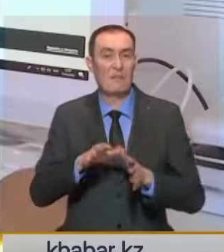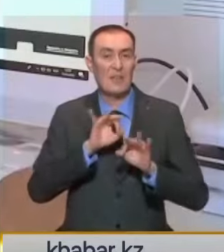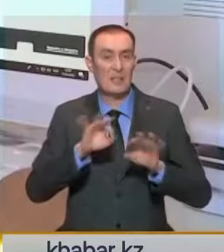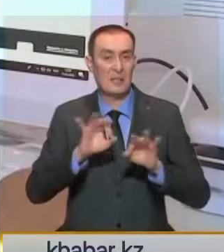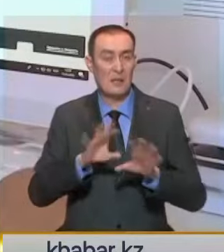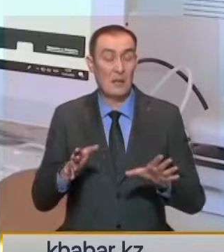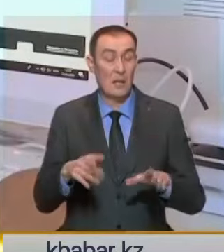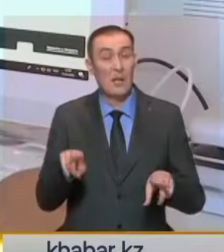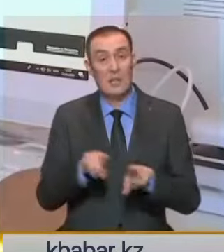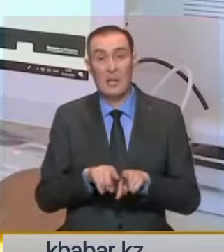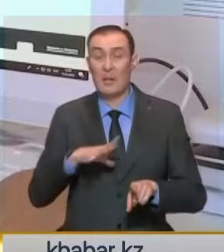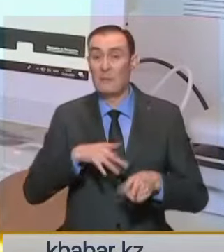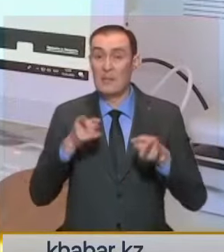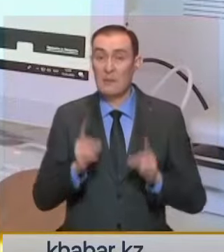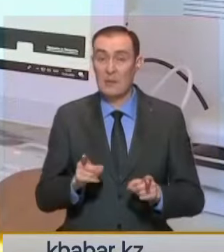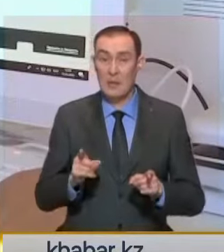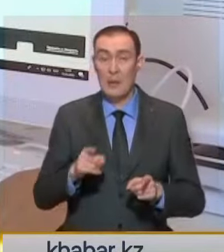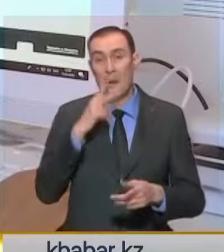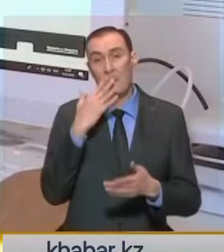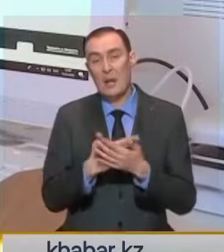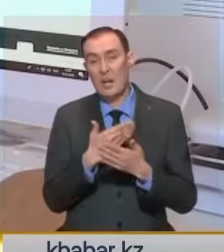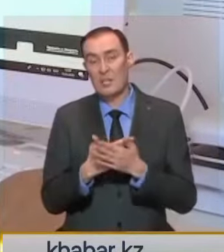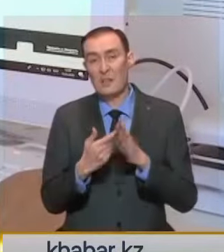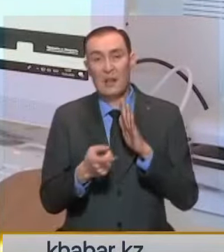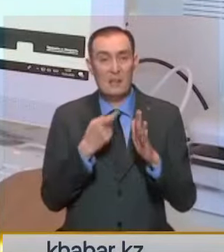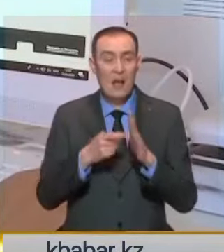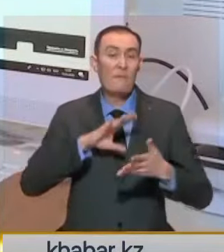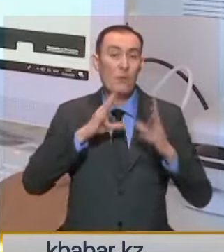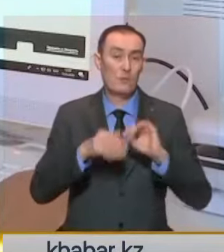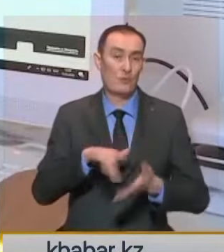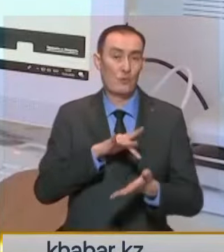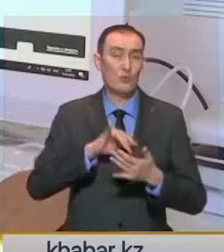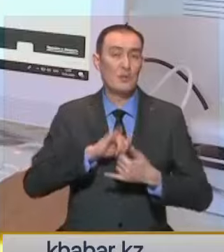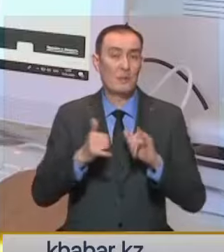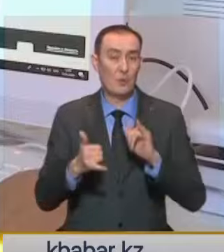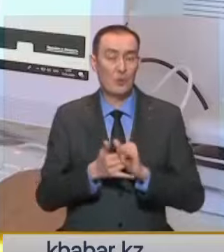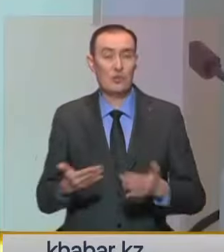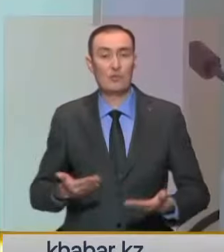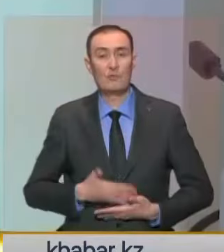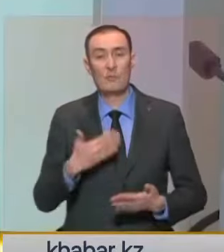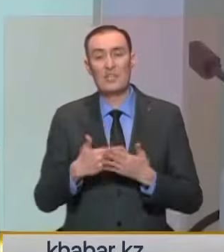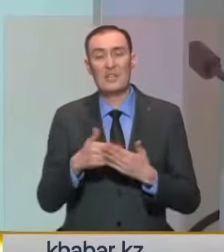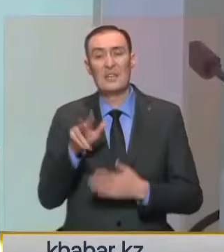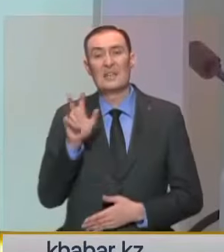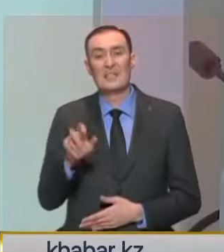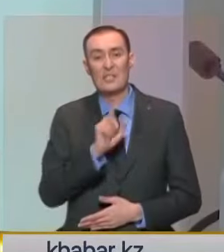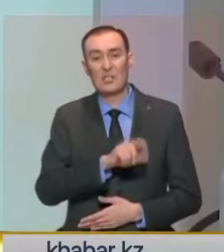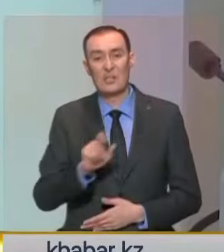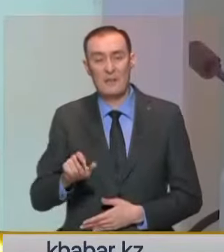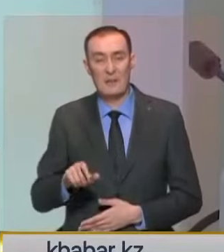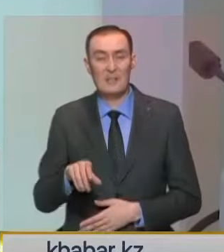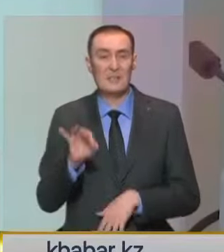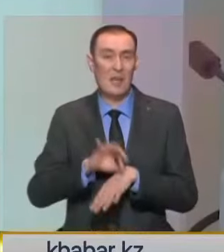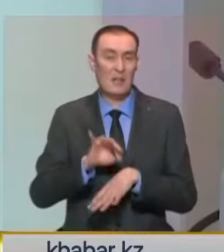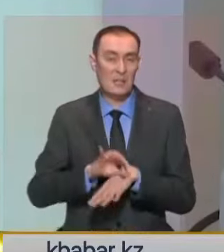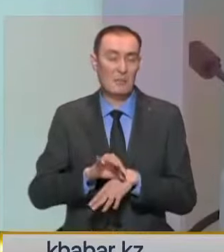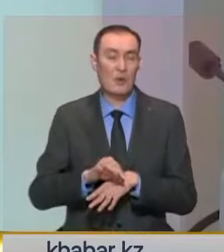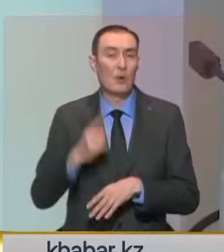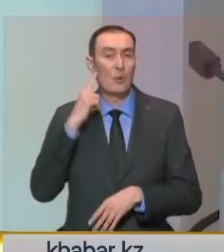языка. Так ли это на самом деле, покажет расследование. Ну а в целом в Усть-Каменогорске проживают почти 300 человек с